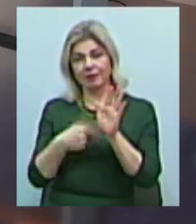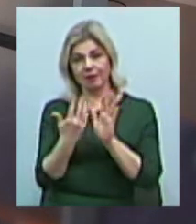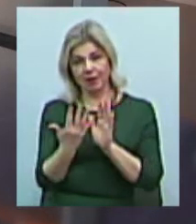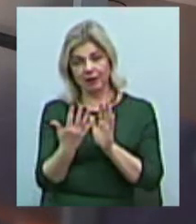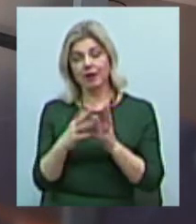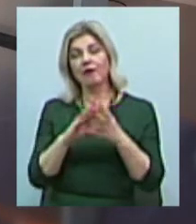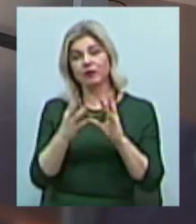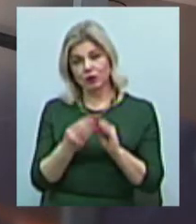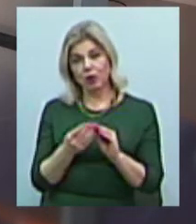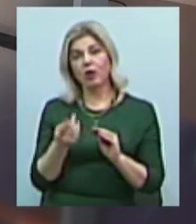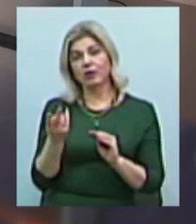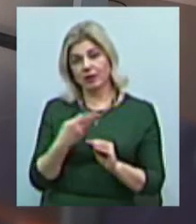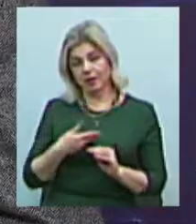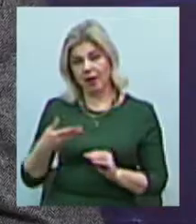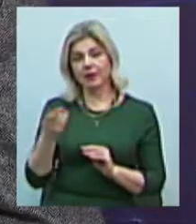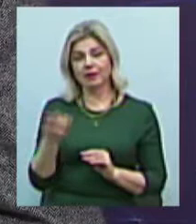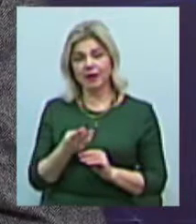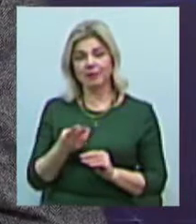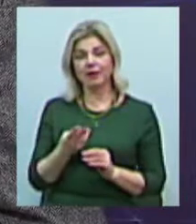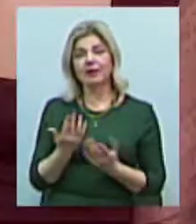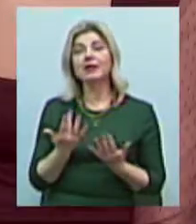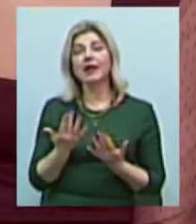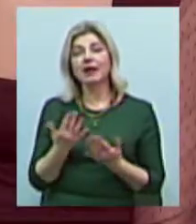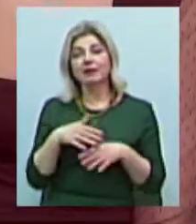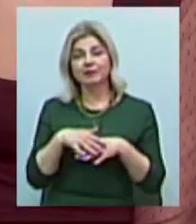Ітого нам треба, Тетяна, скільки?